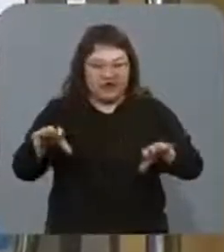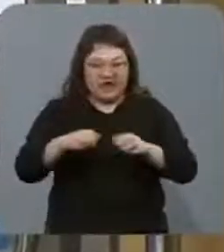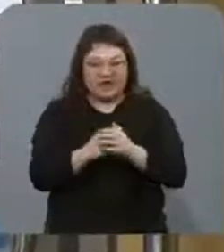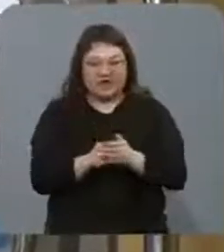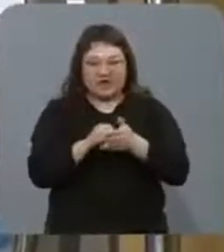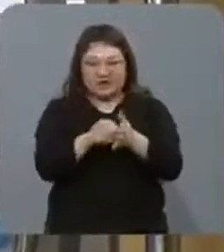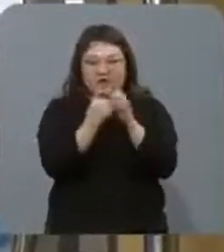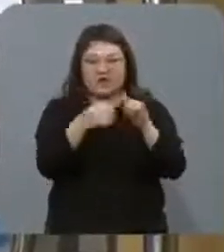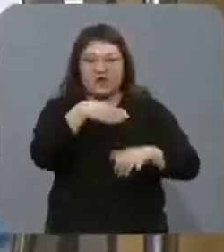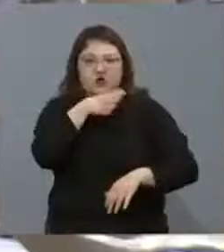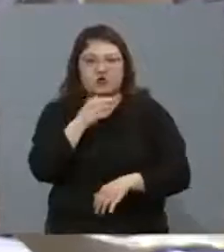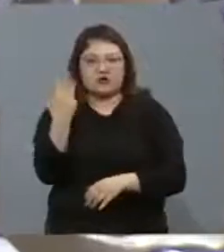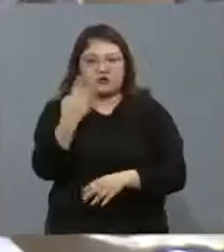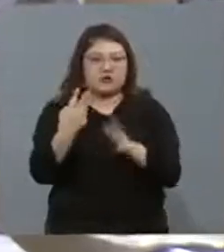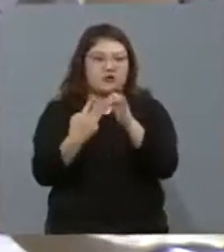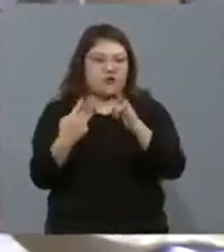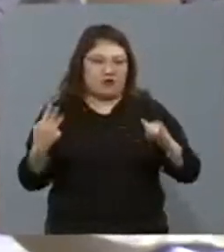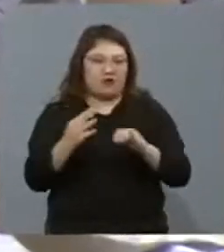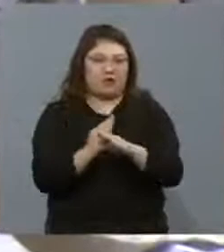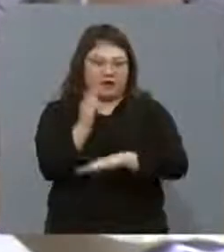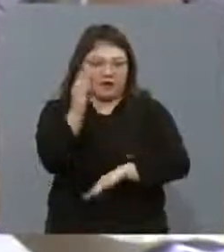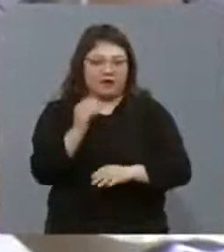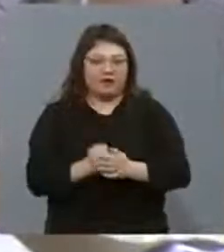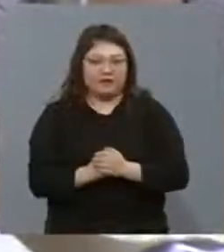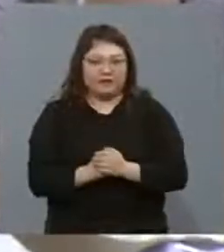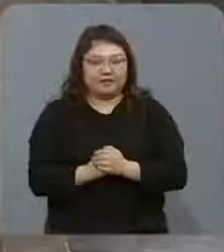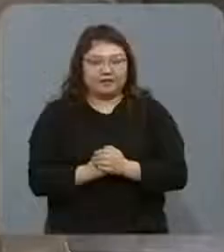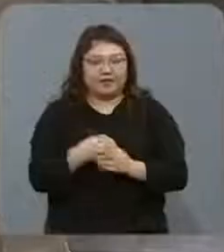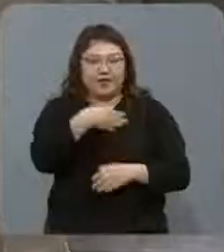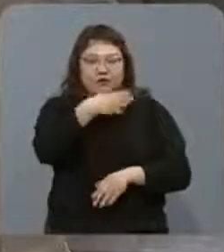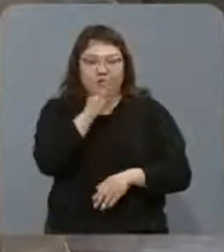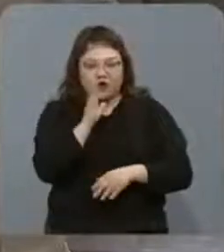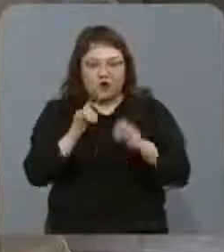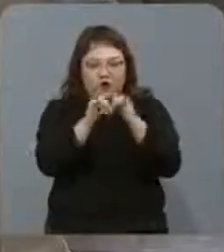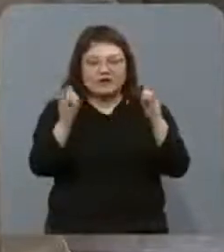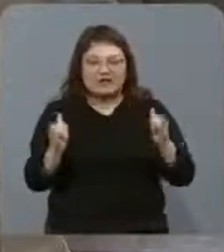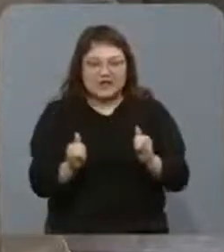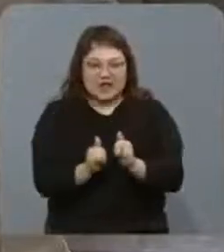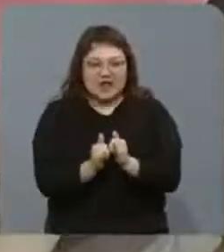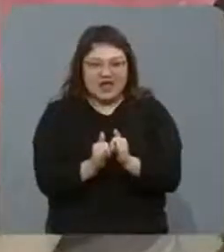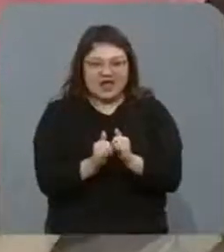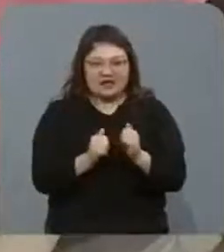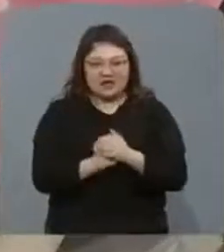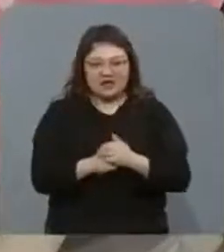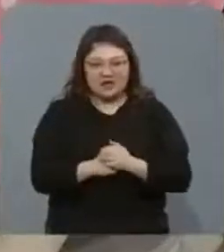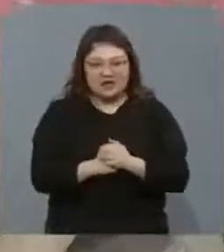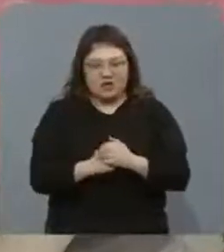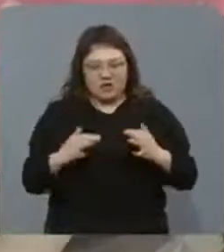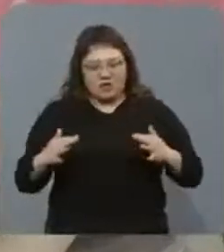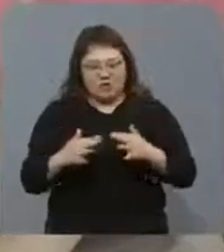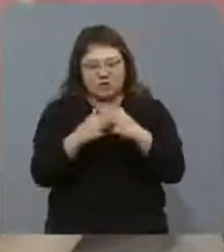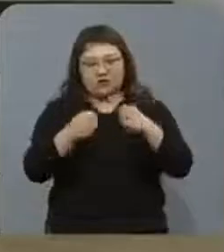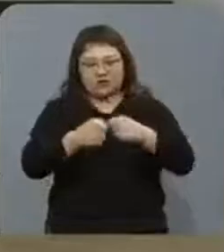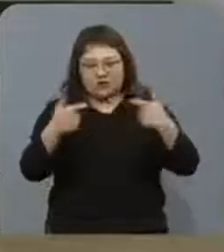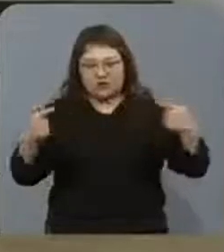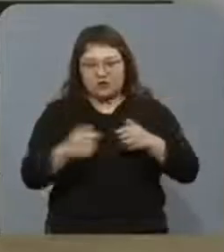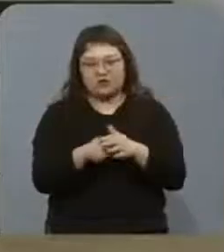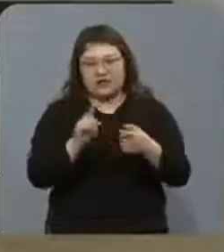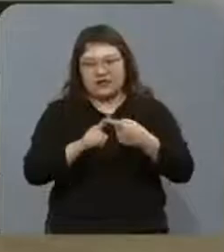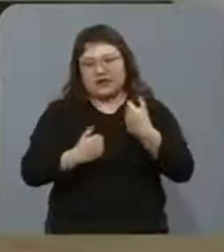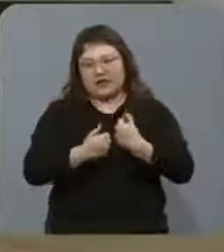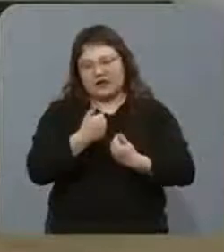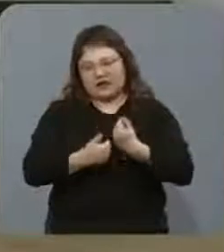입수한 노인은 3천 명이 넘습니다 고령화 시대로 접어들면서 요양시설 슈가 들고 그에 따른 갈등과